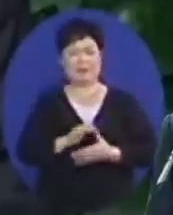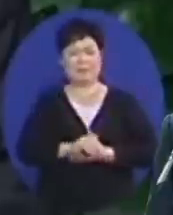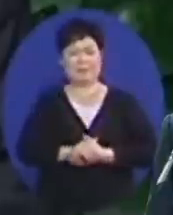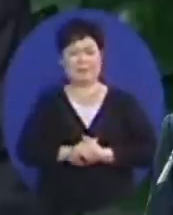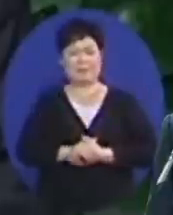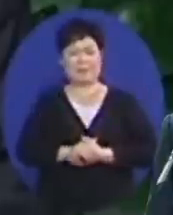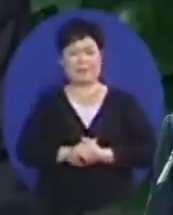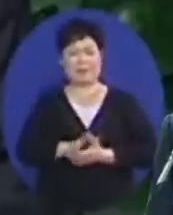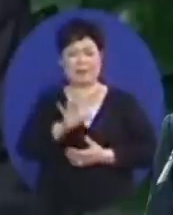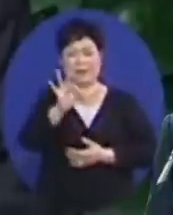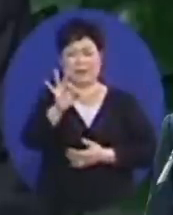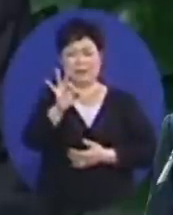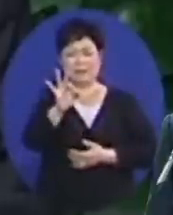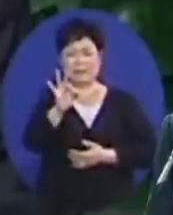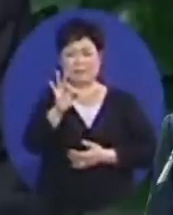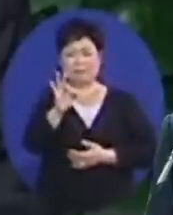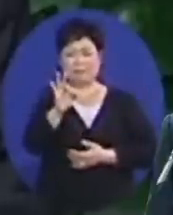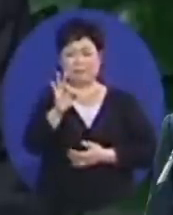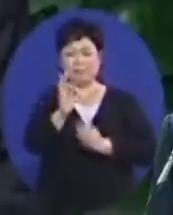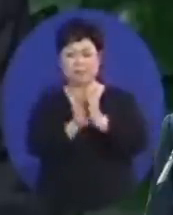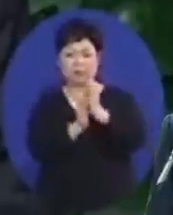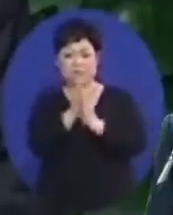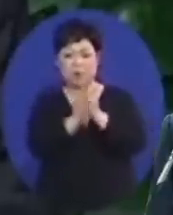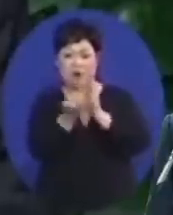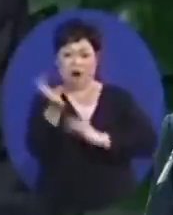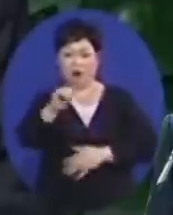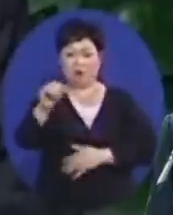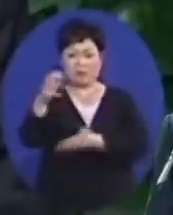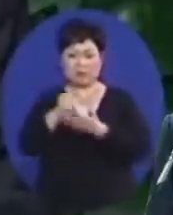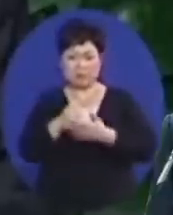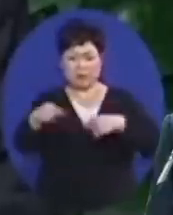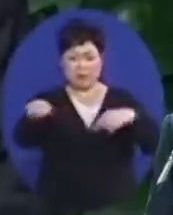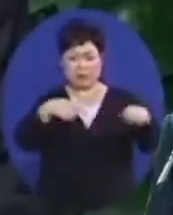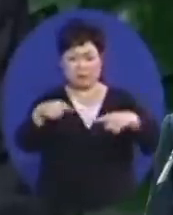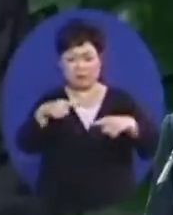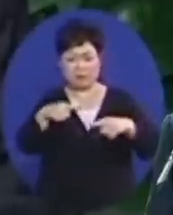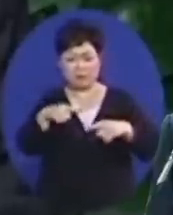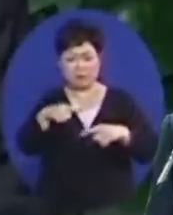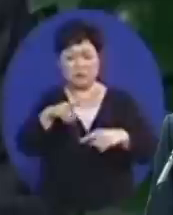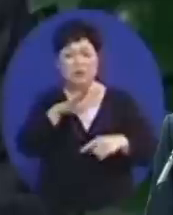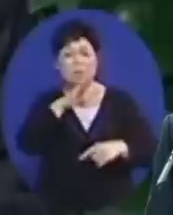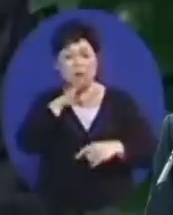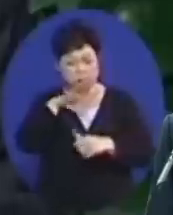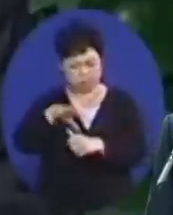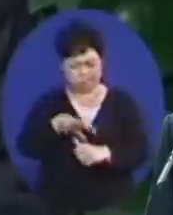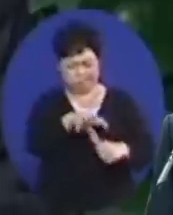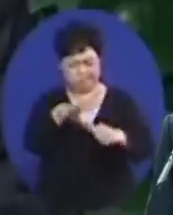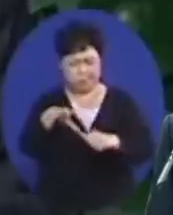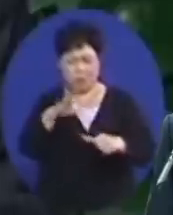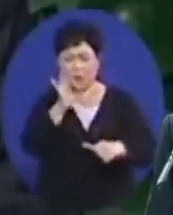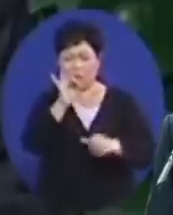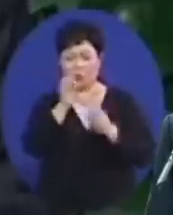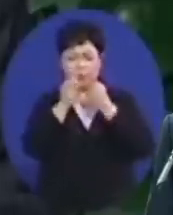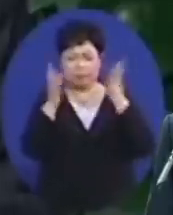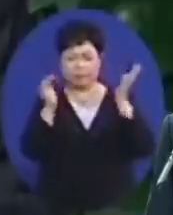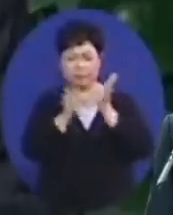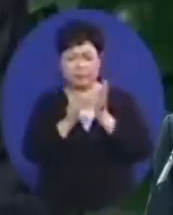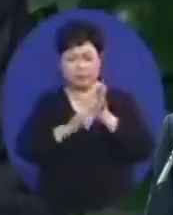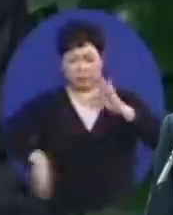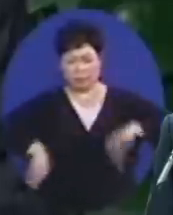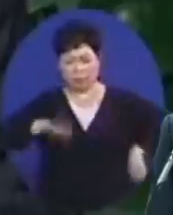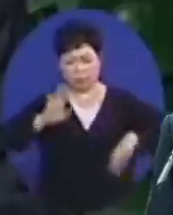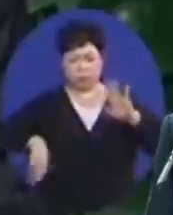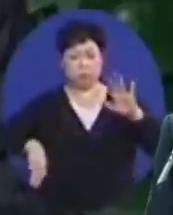몇십 조 원을 가지고 있던 사람이 정치적인 압박으로 그 돈을 다 잃어버리고 잊을 것도 없는 빈손을 들게